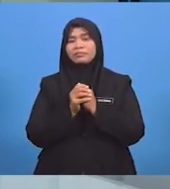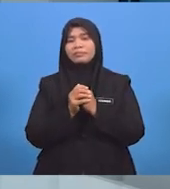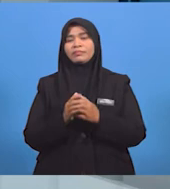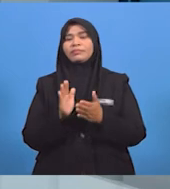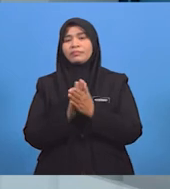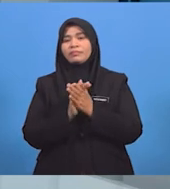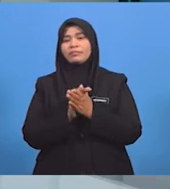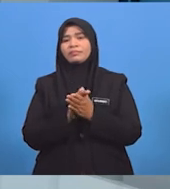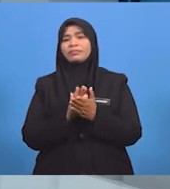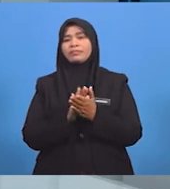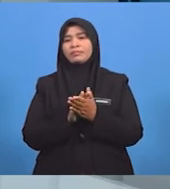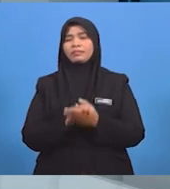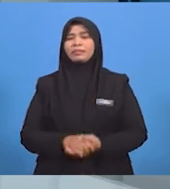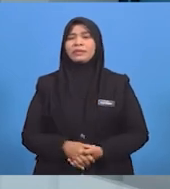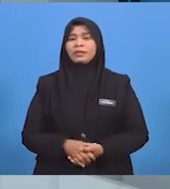untuk anda.